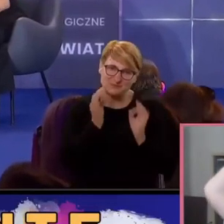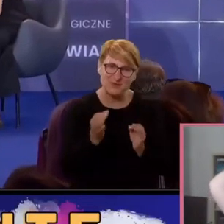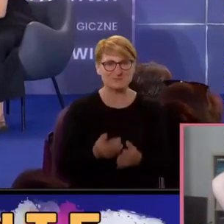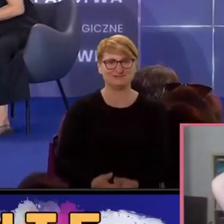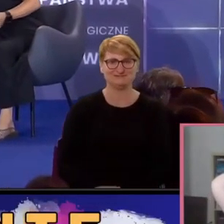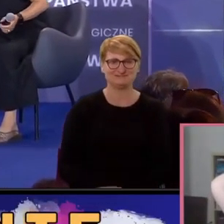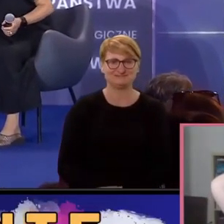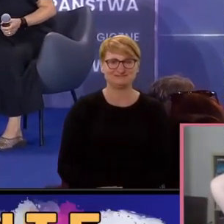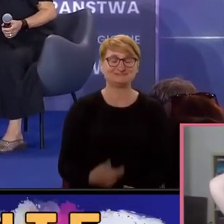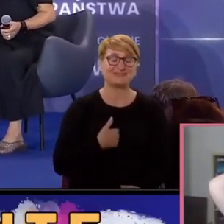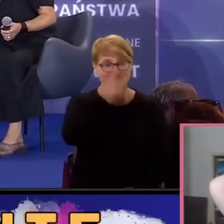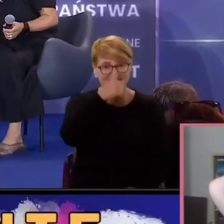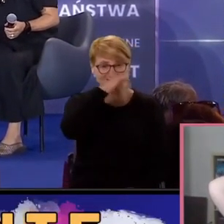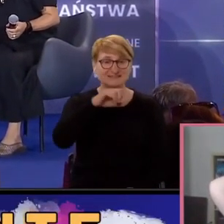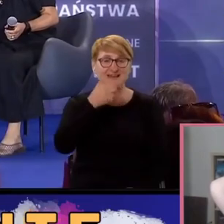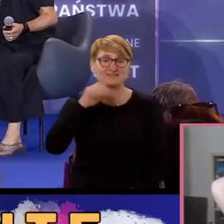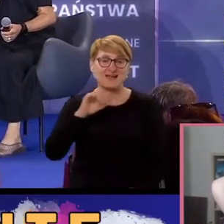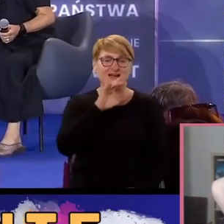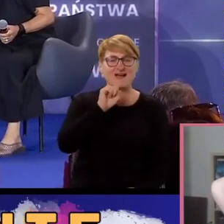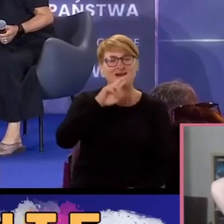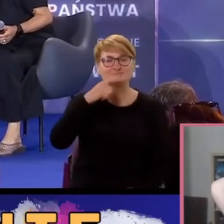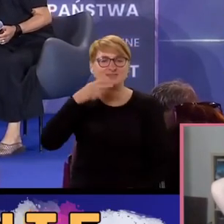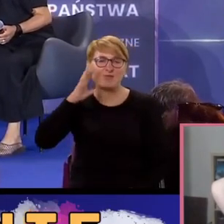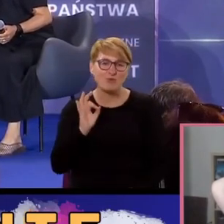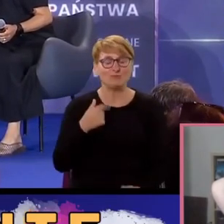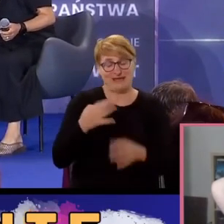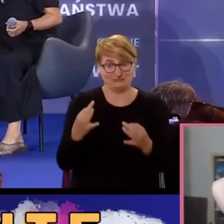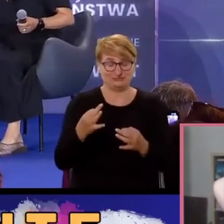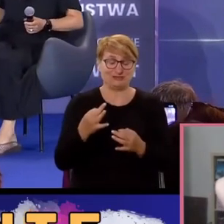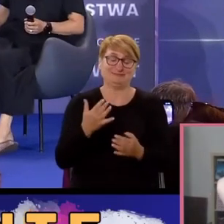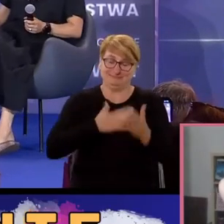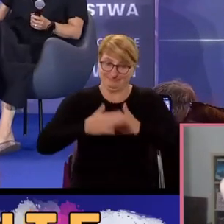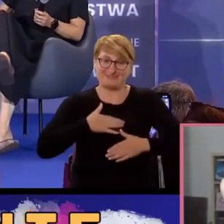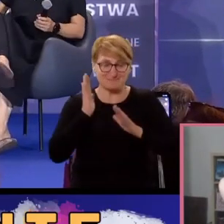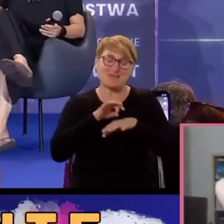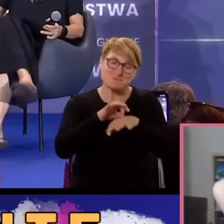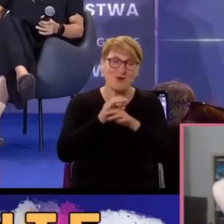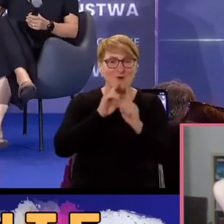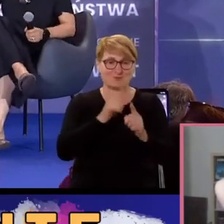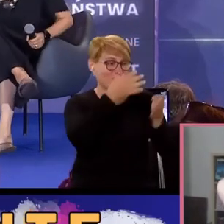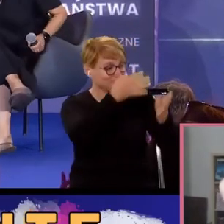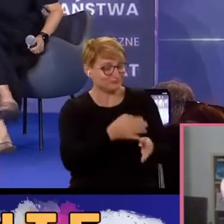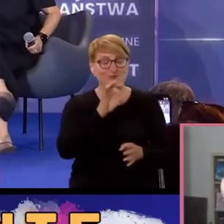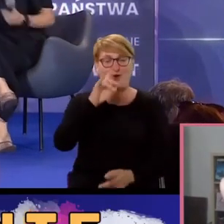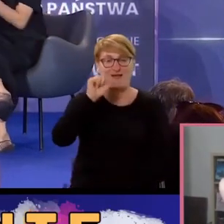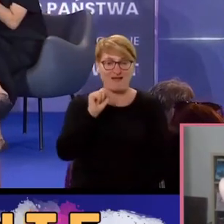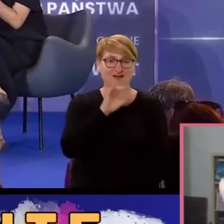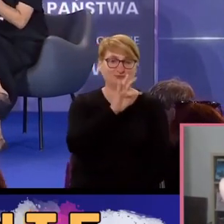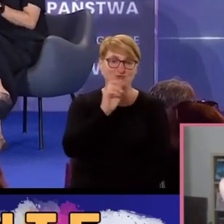Dobry. No, nazywam się Jana Karpienko i dzisiaj mam przyjemność poprowadzić rozmowę z Olgą Tokarczuk. Aha.